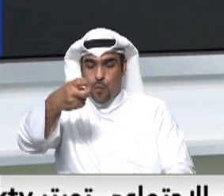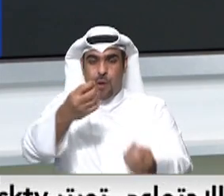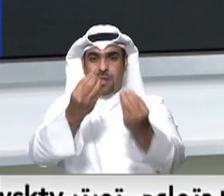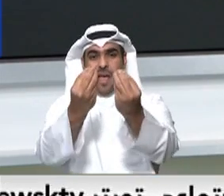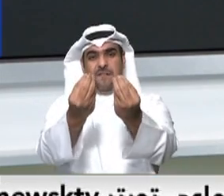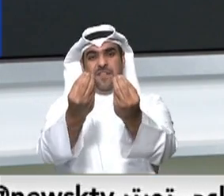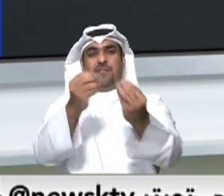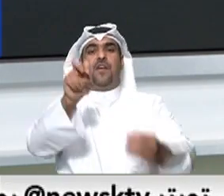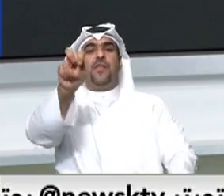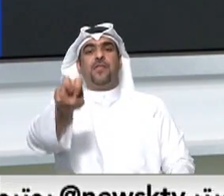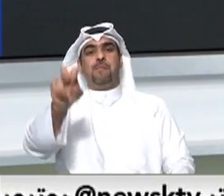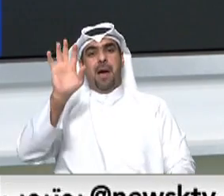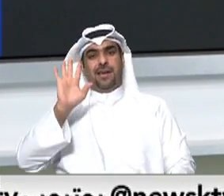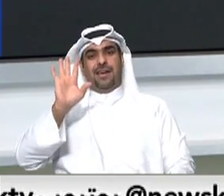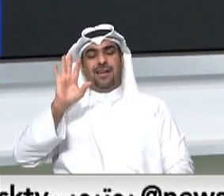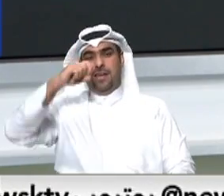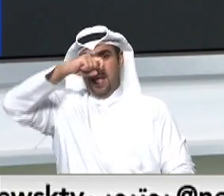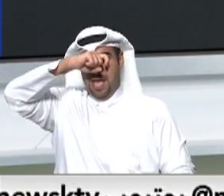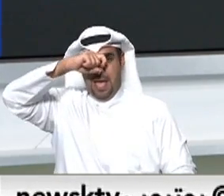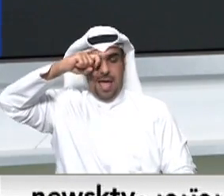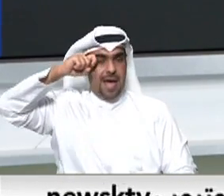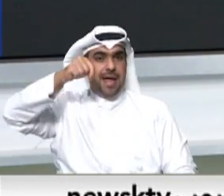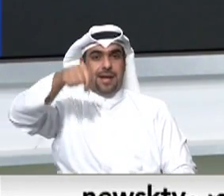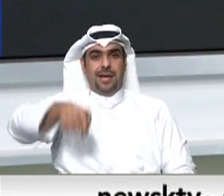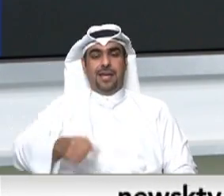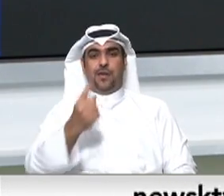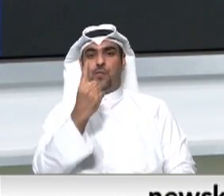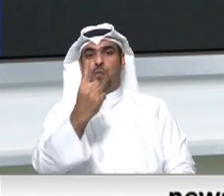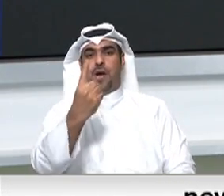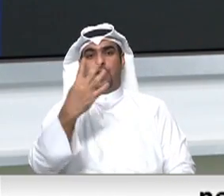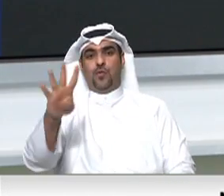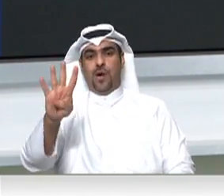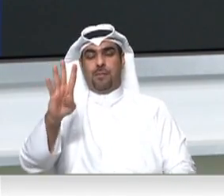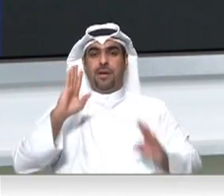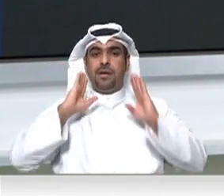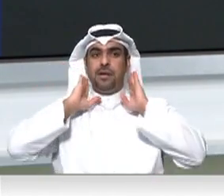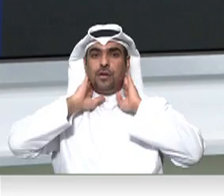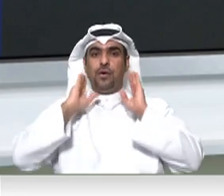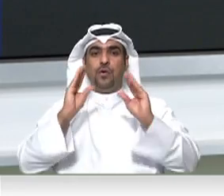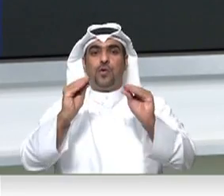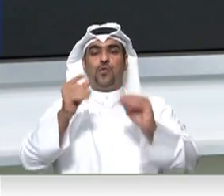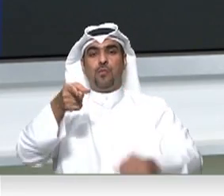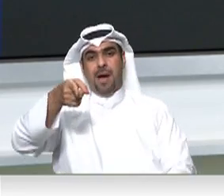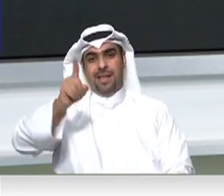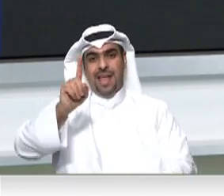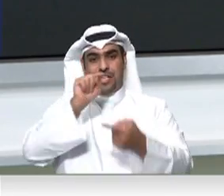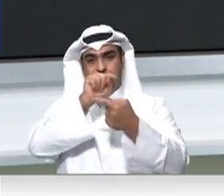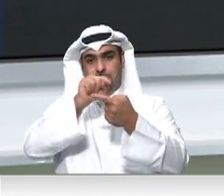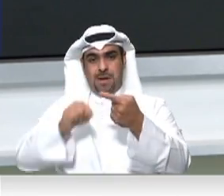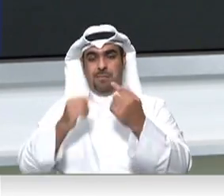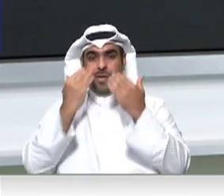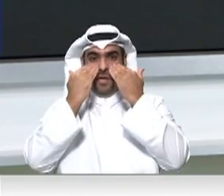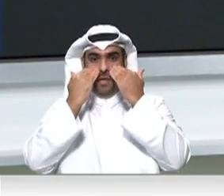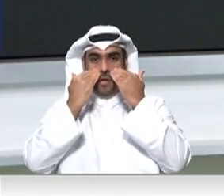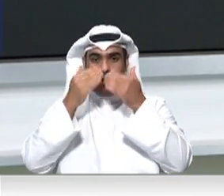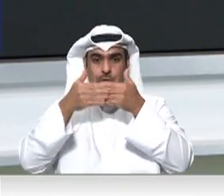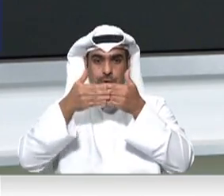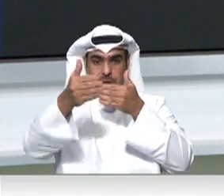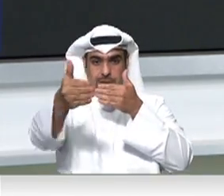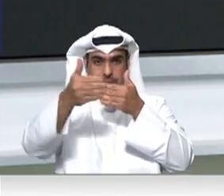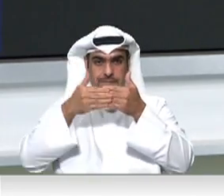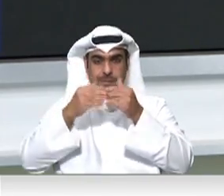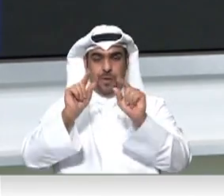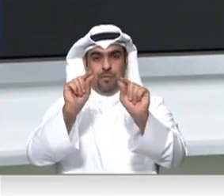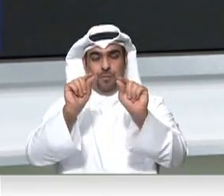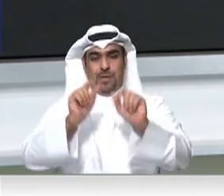متر في ساعه اجواء حاره درجه الحراره حاليا درجه مئويه والرطوبه النسبيه 11% والرؤيه الافقيه ممتازه في مدينه الكويت حول